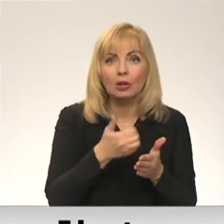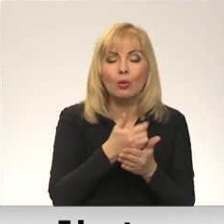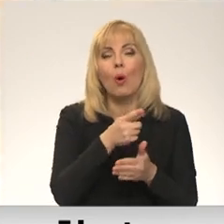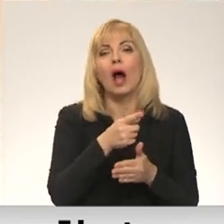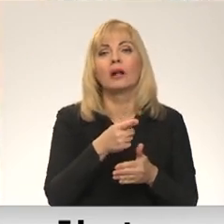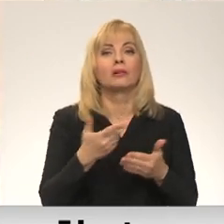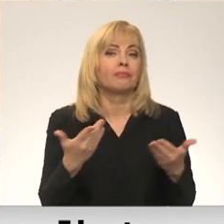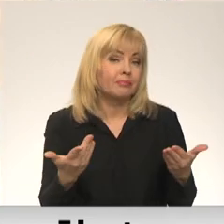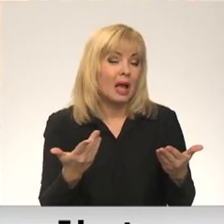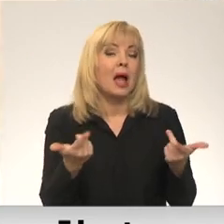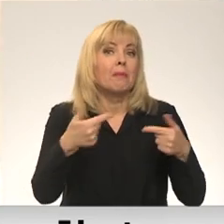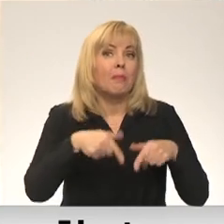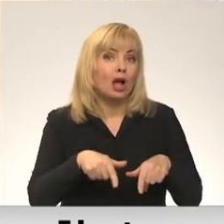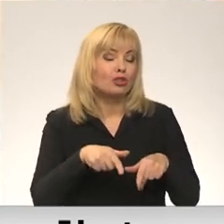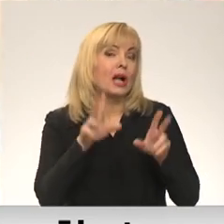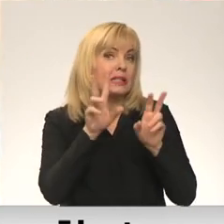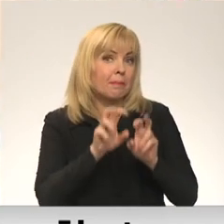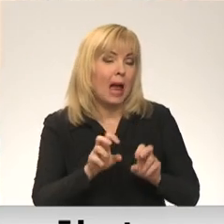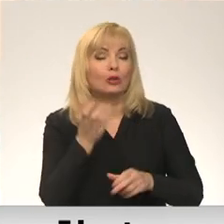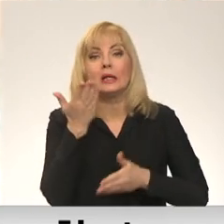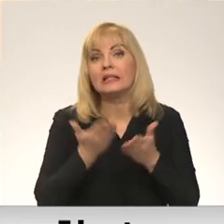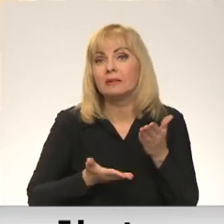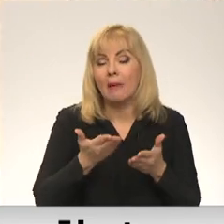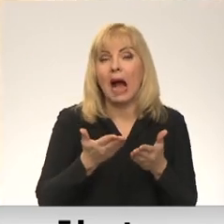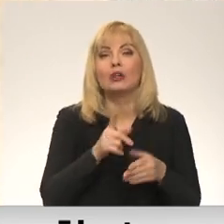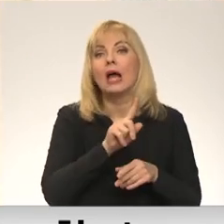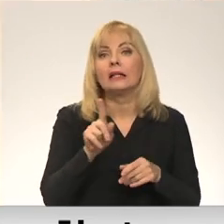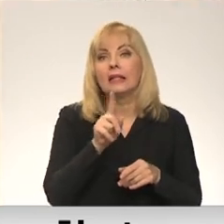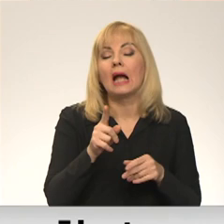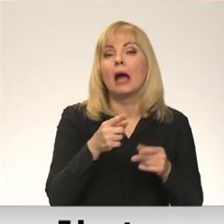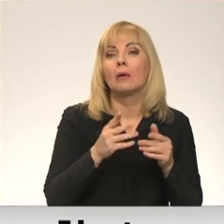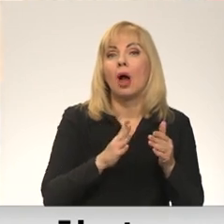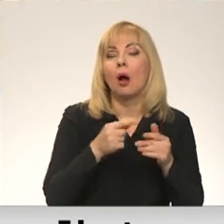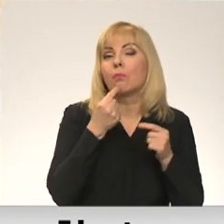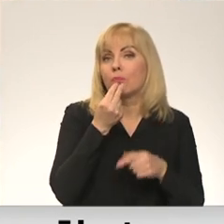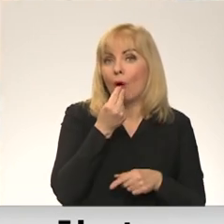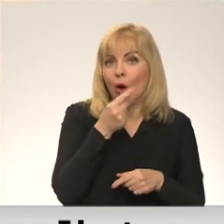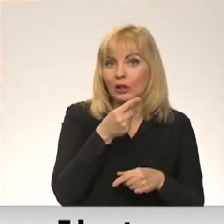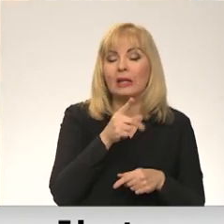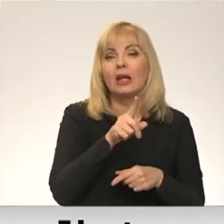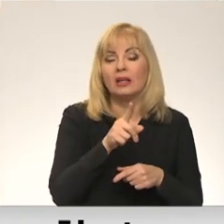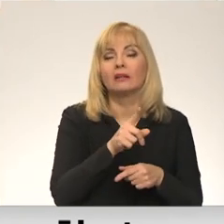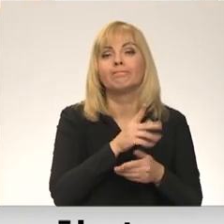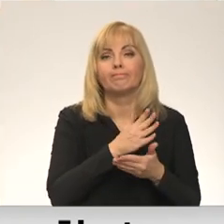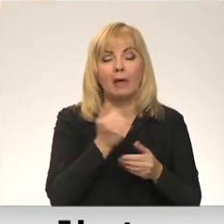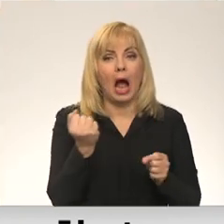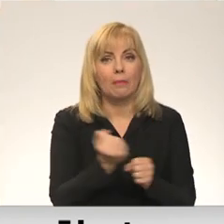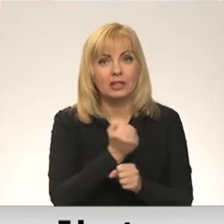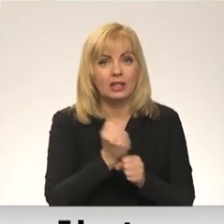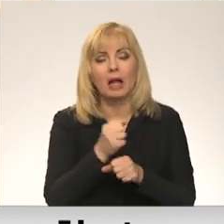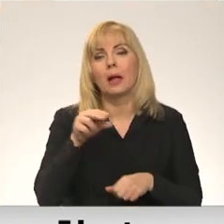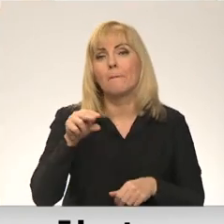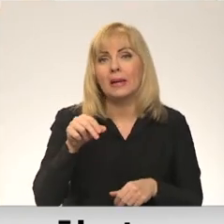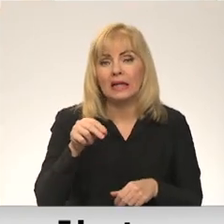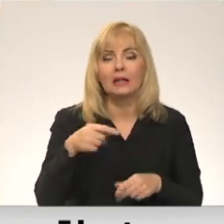tāpēc... Pašreiz visi pētījumi un izmēģinājumi gan esot tikai ar produktiem, kas tiek termiski apstrādāti. Miltu izstrādājumi,